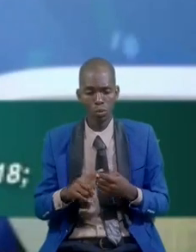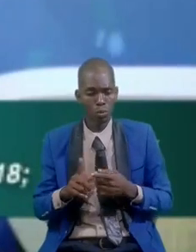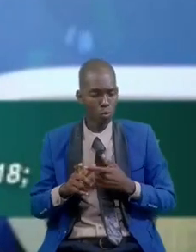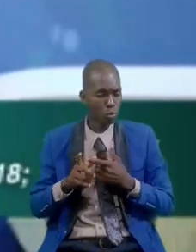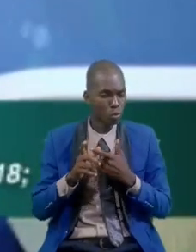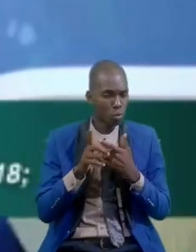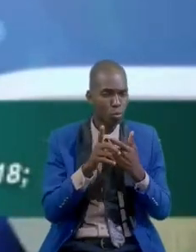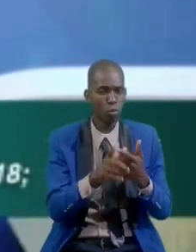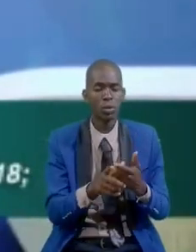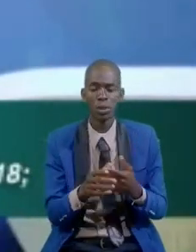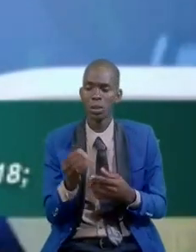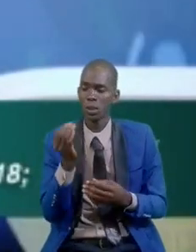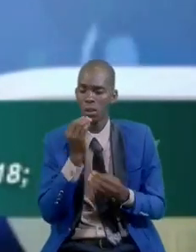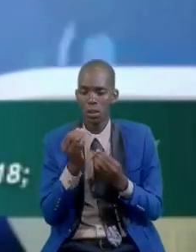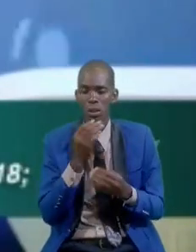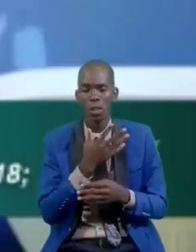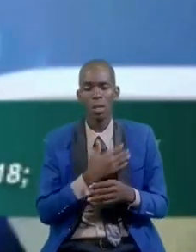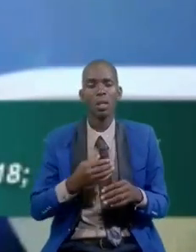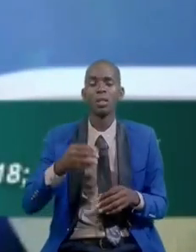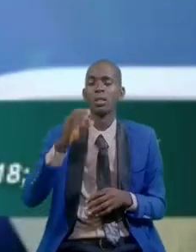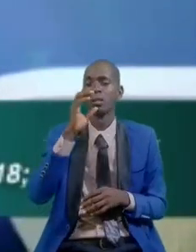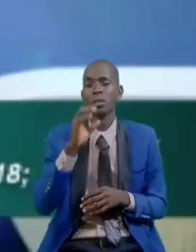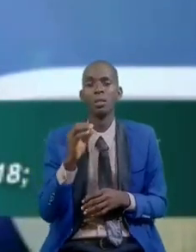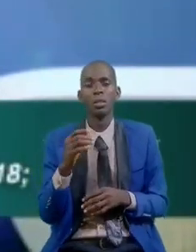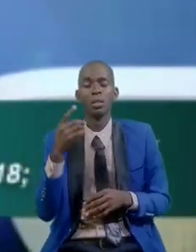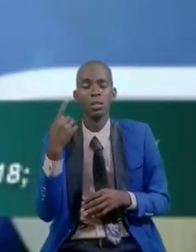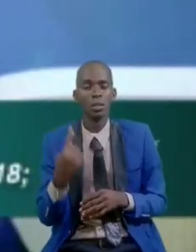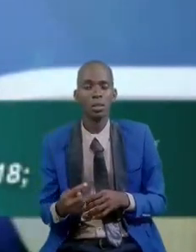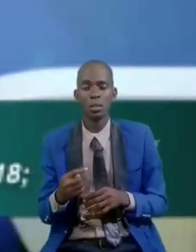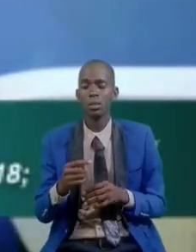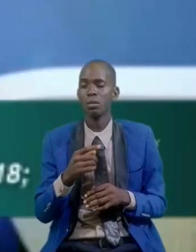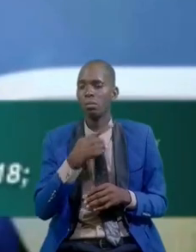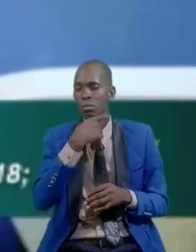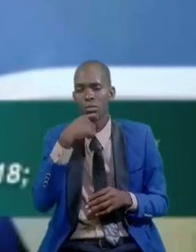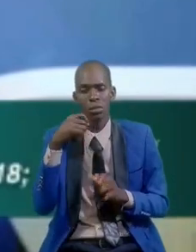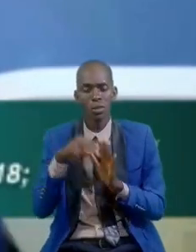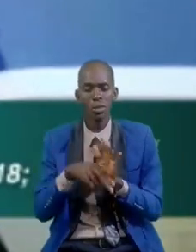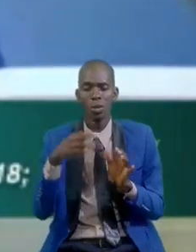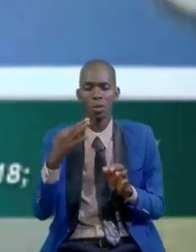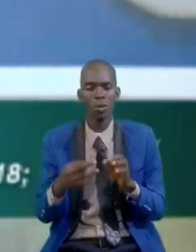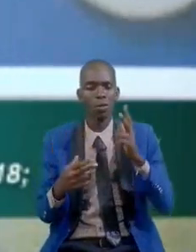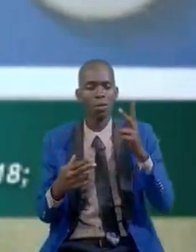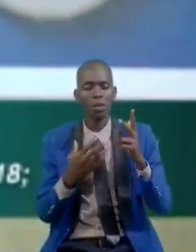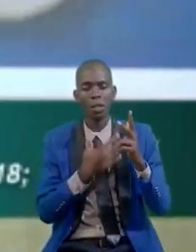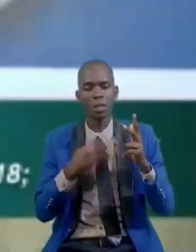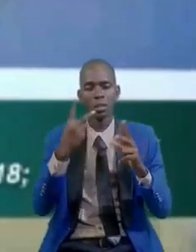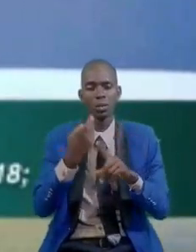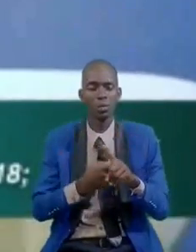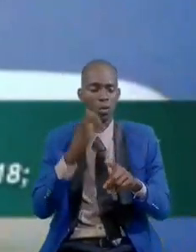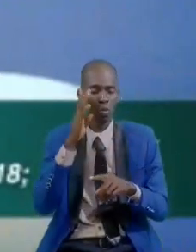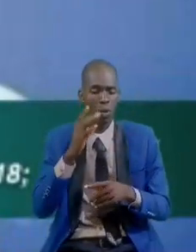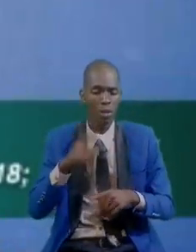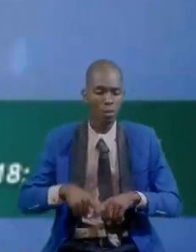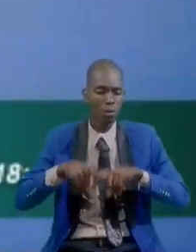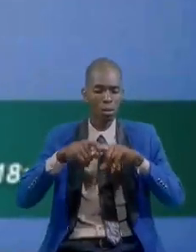monte, mange et bois. Car la famille de 3 ans et demi vient à sa fin.